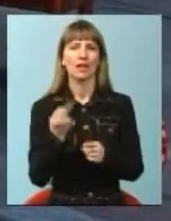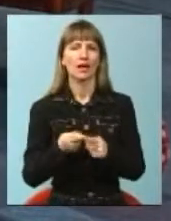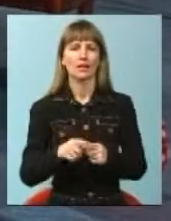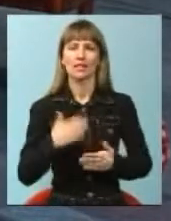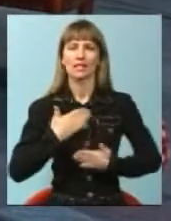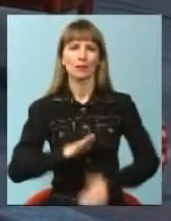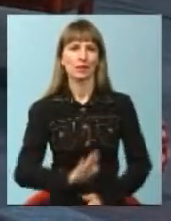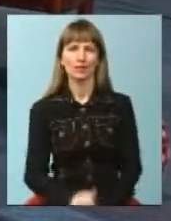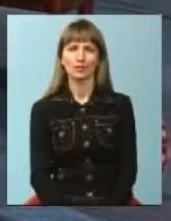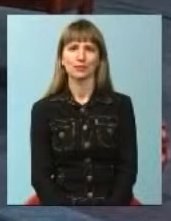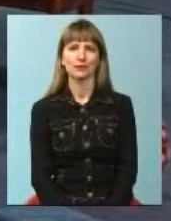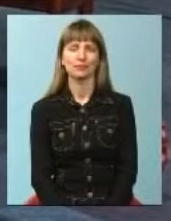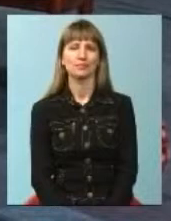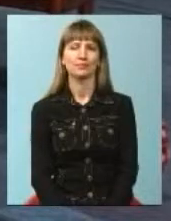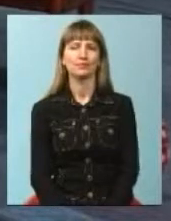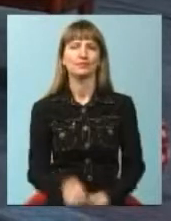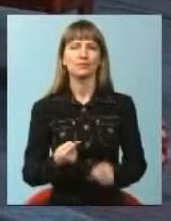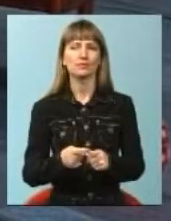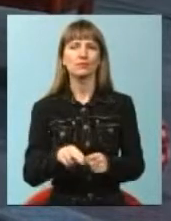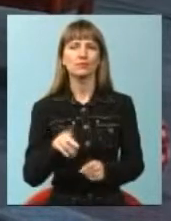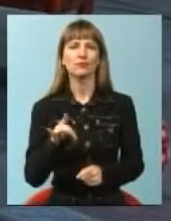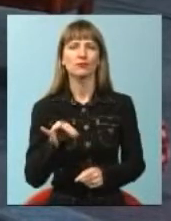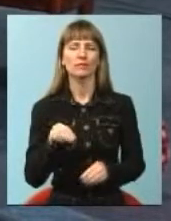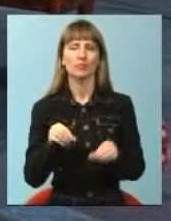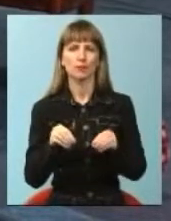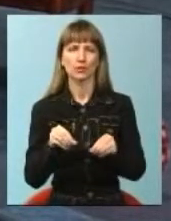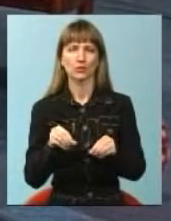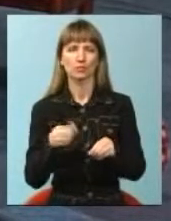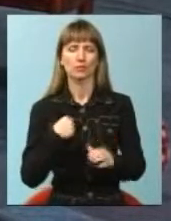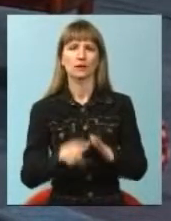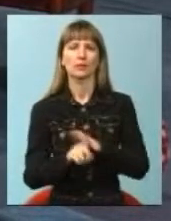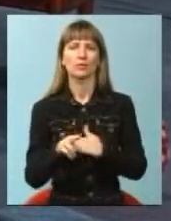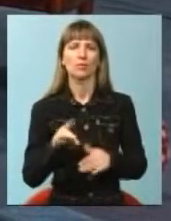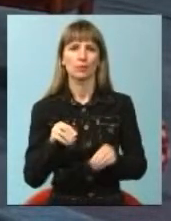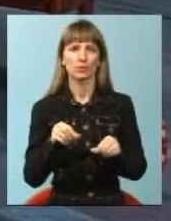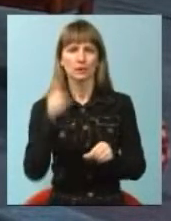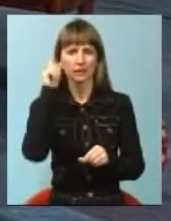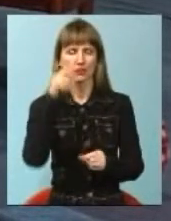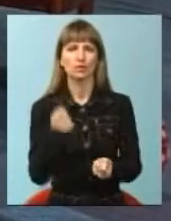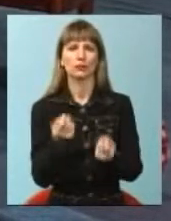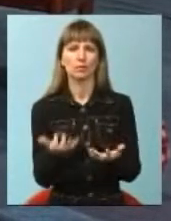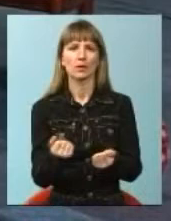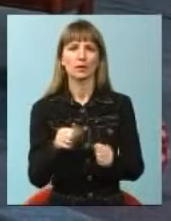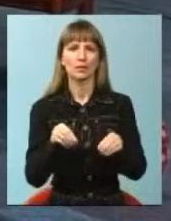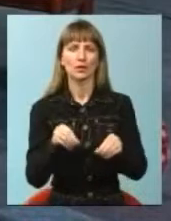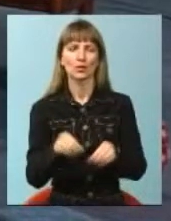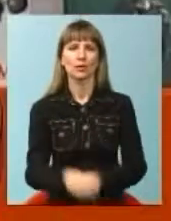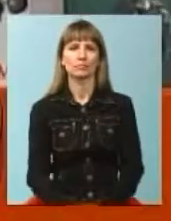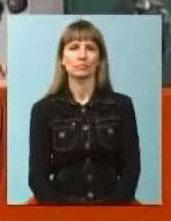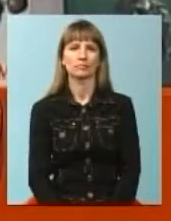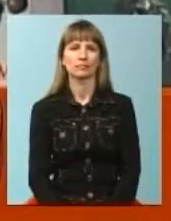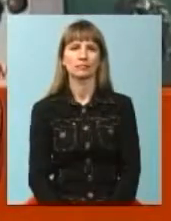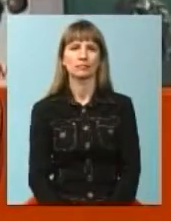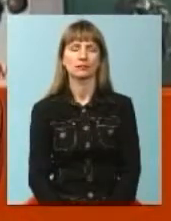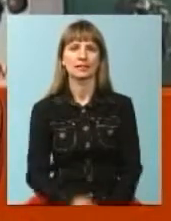приємно. Тож, про такий, а взагалі пісок, так? Ми почали про пісок. Чи знаєш ти, звідки береться пісок? Мабуть,